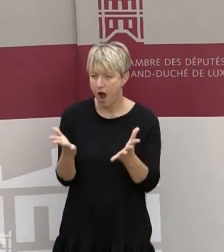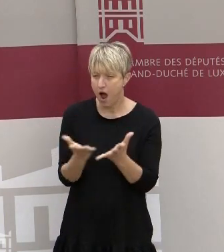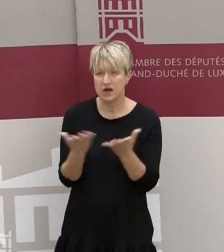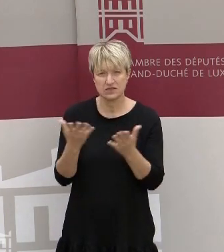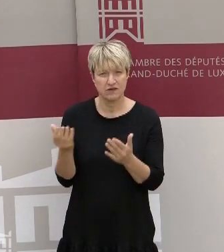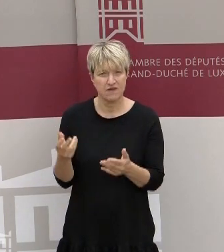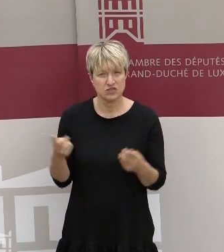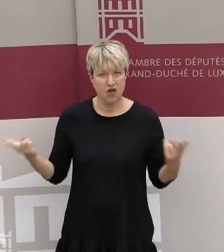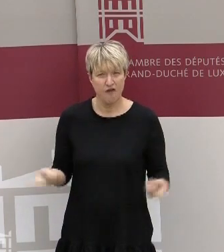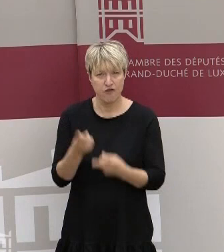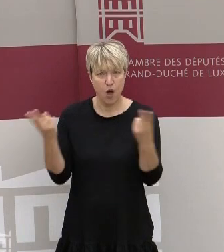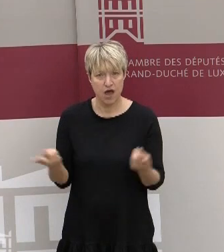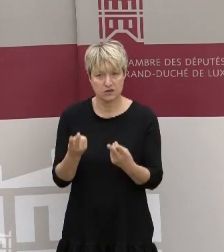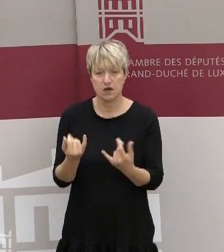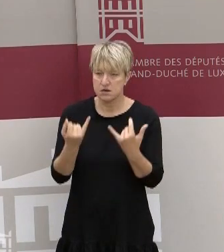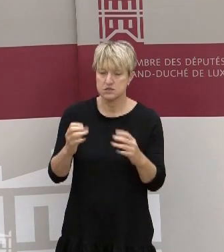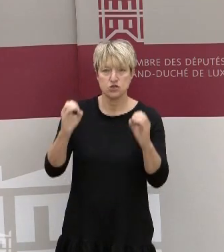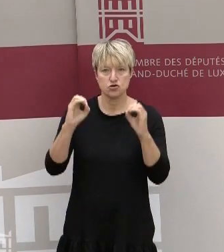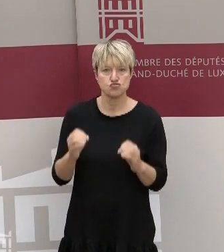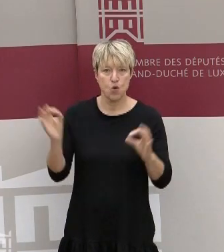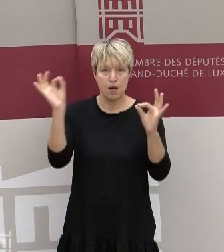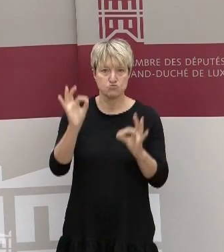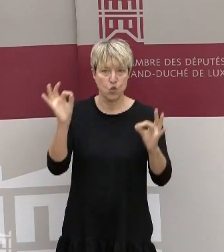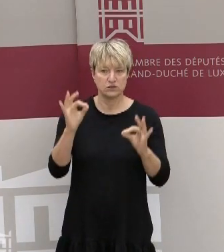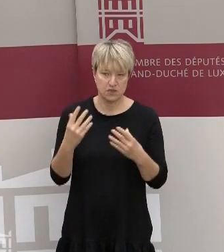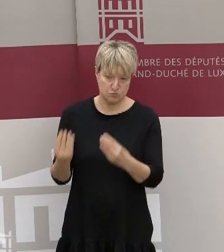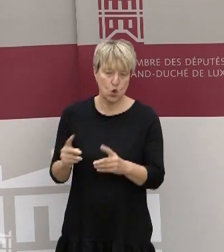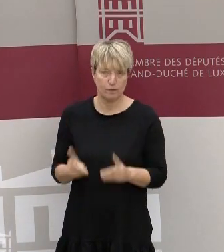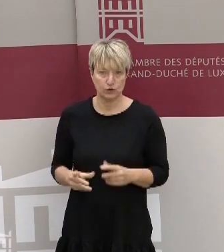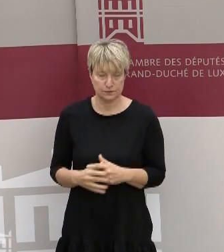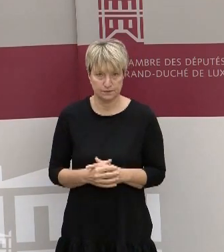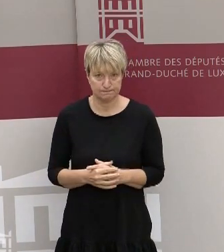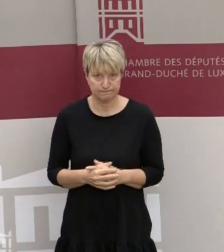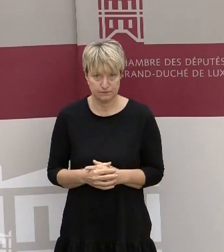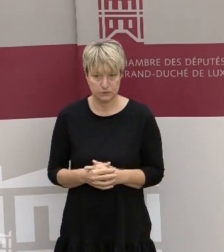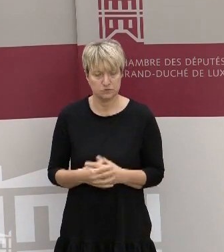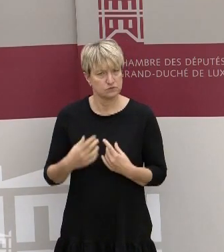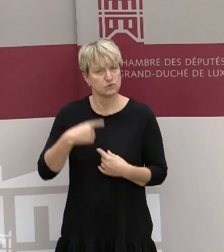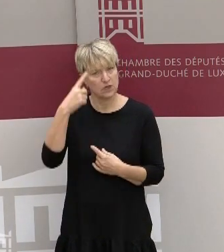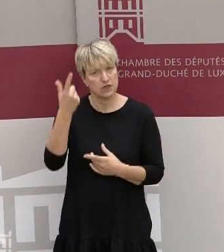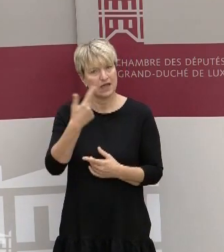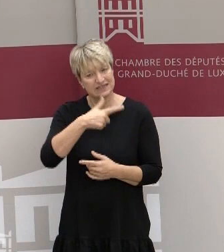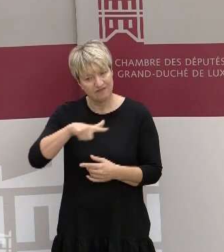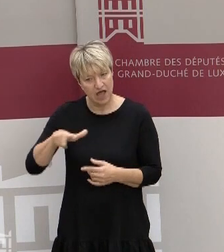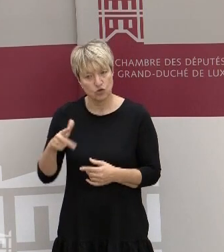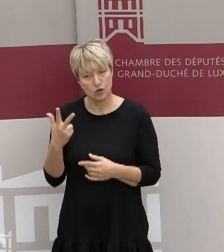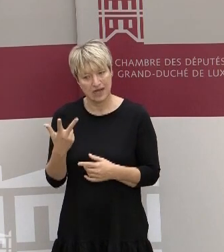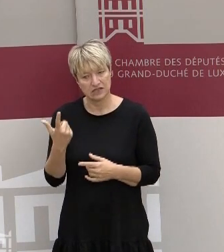35-93, falls ihn das will nur lesen. Wir fanden, dass es aus 2023 also definitiv nicht den